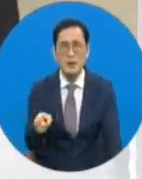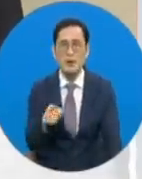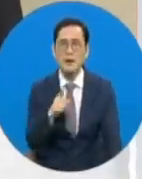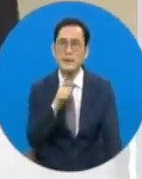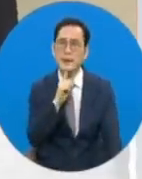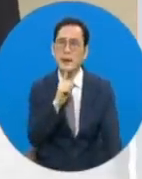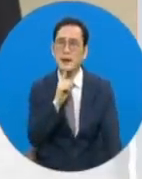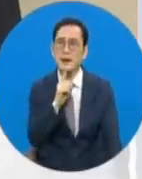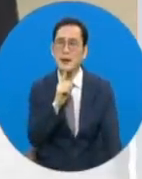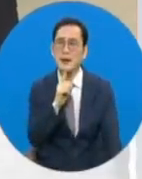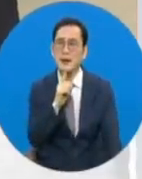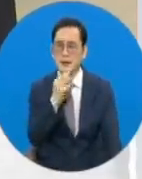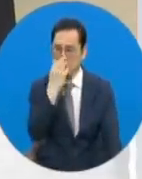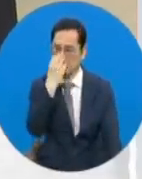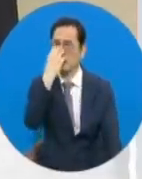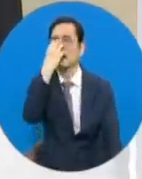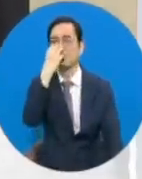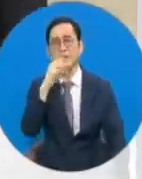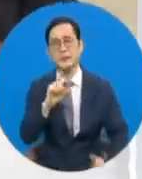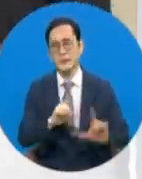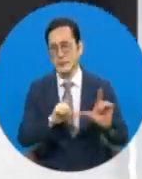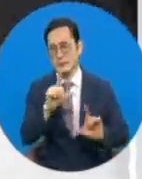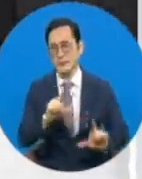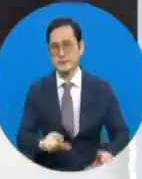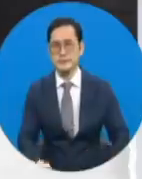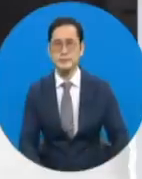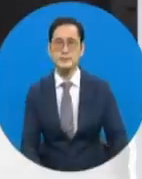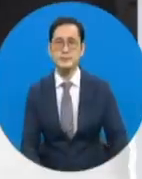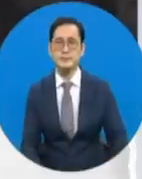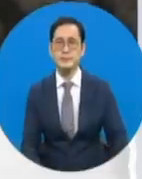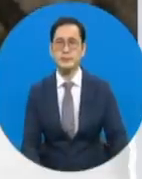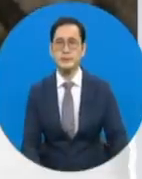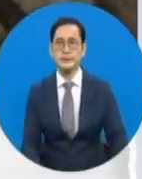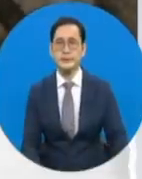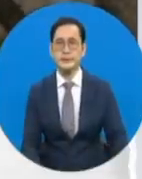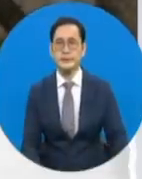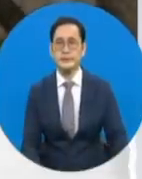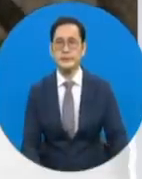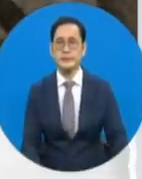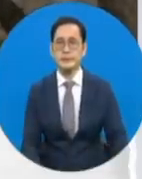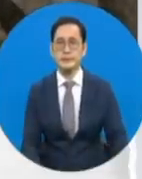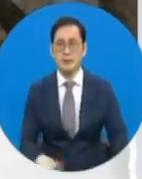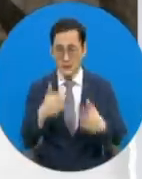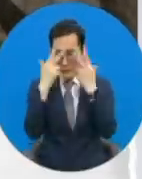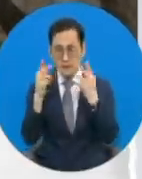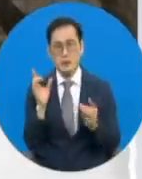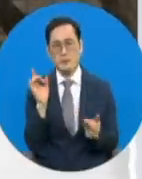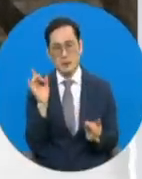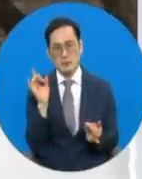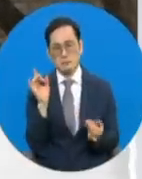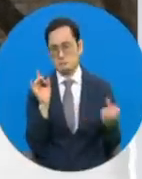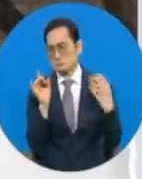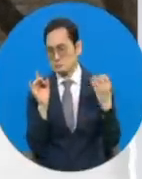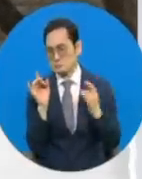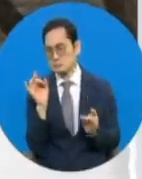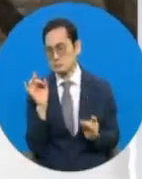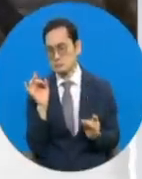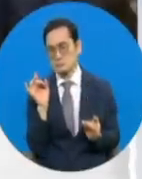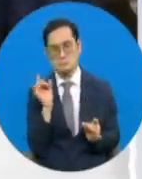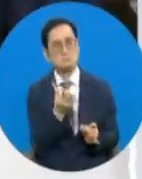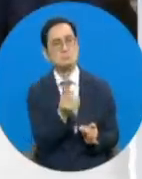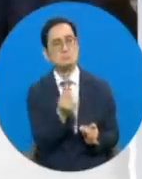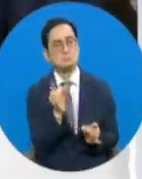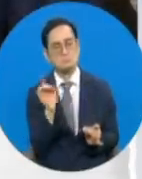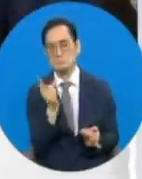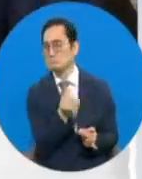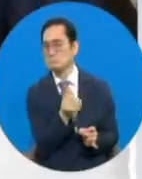되는 굉장히 오만한 외교적인 행태를 이끌어왔는데, 이 내용들을 그저 가만히 지켜보면서 같이 싱하이밍 대사의